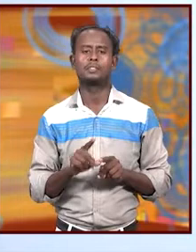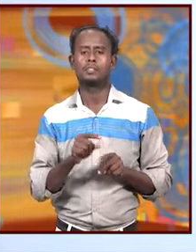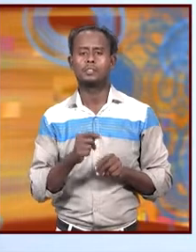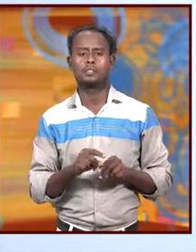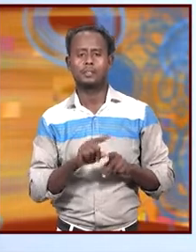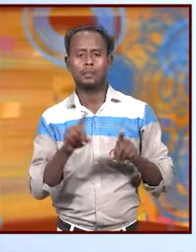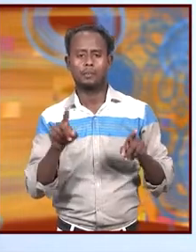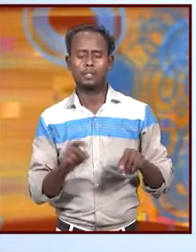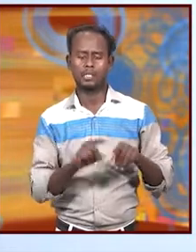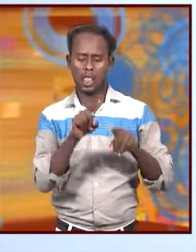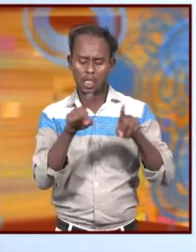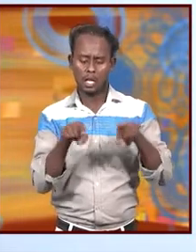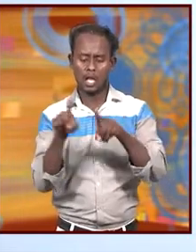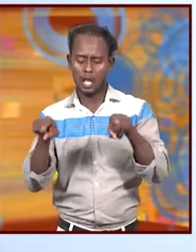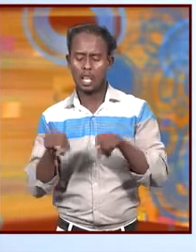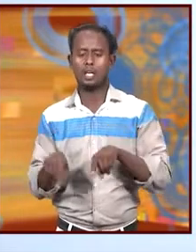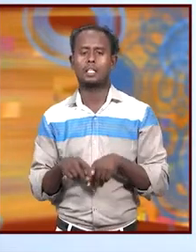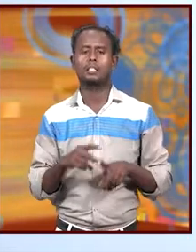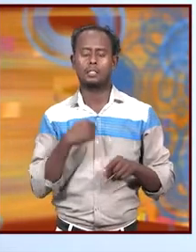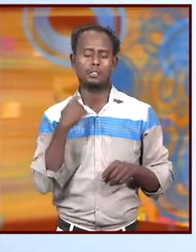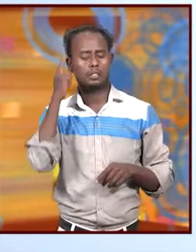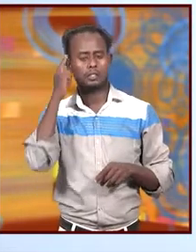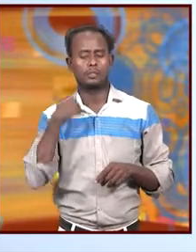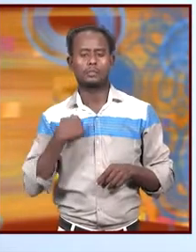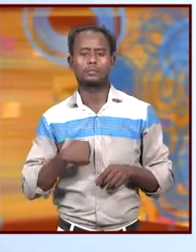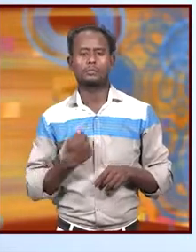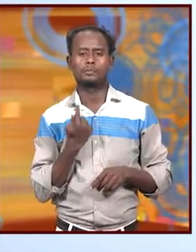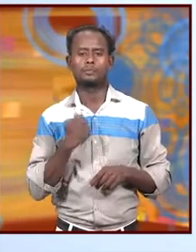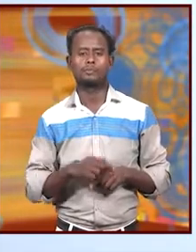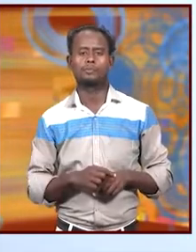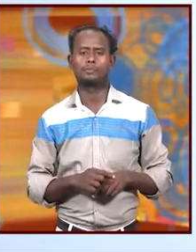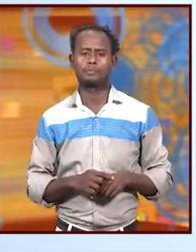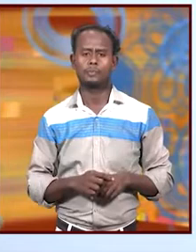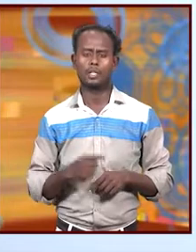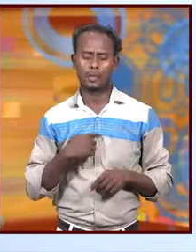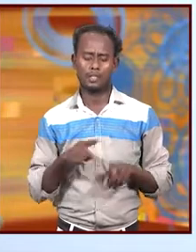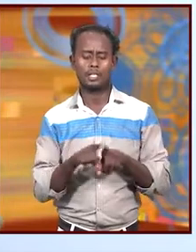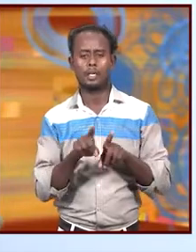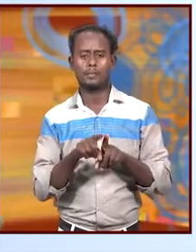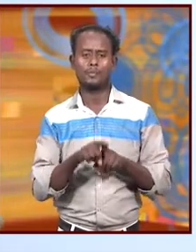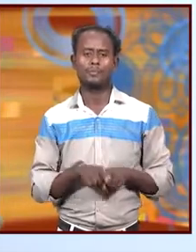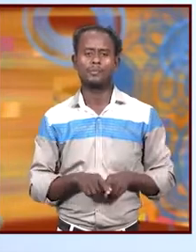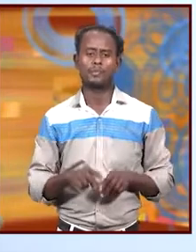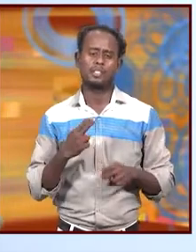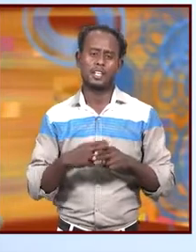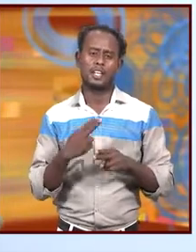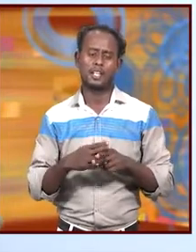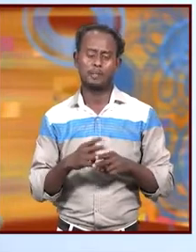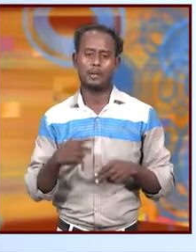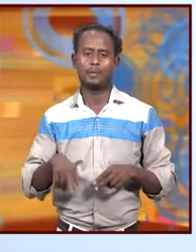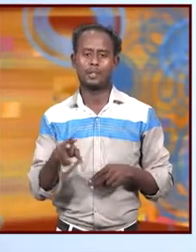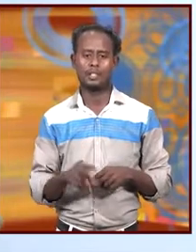1, 2, 3, 4, 5, 6, 7, 8, 9, 10, 11, 12, 13, 14, 15 சதுர அலகுகள் என எடுத்துக்கொள்ளலாம். அதைப்போல நாம் அடிக்கடி